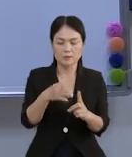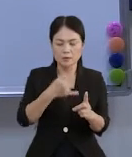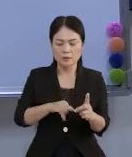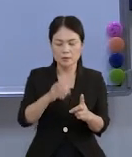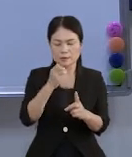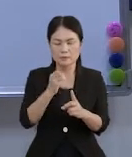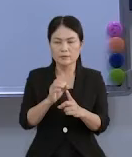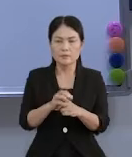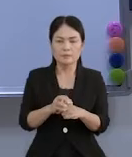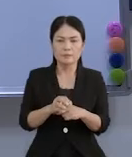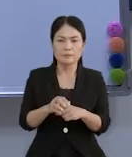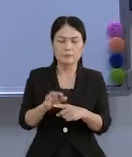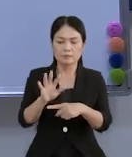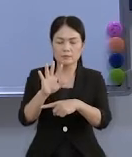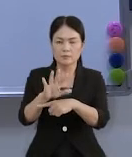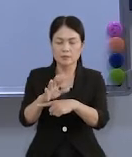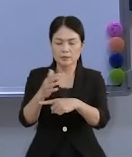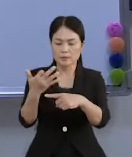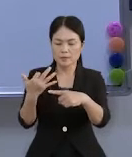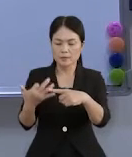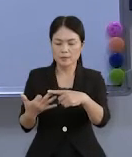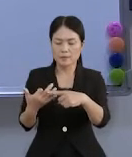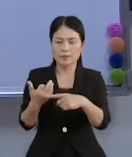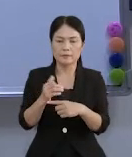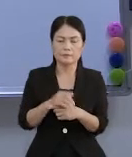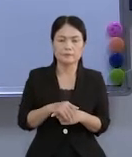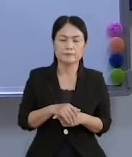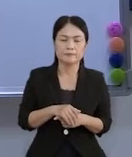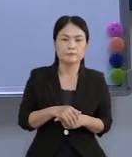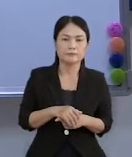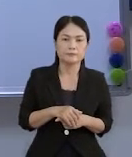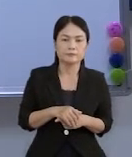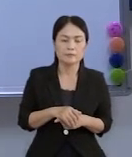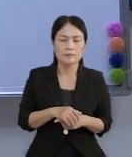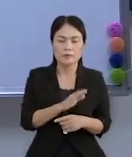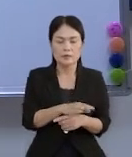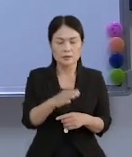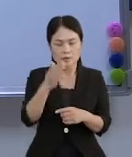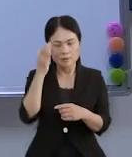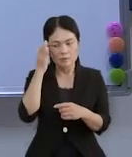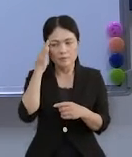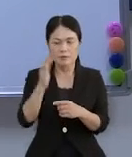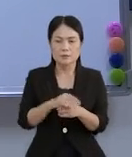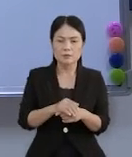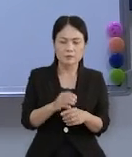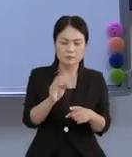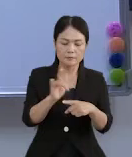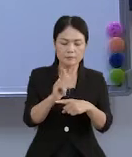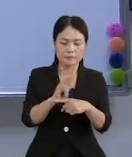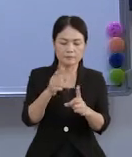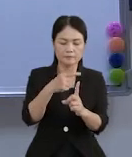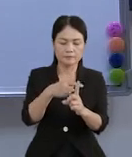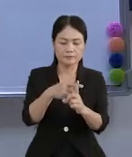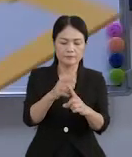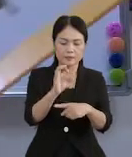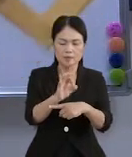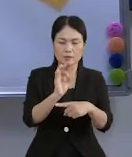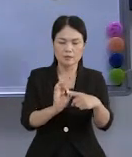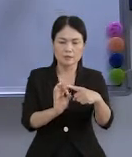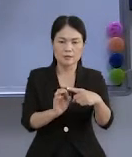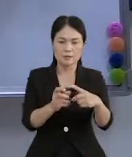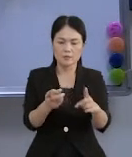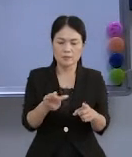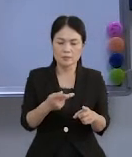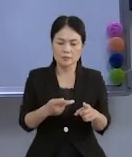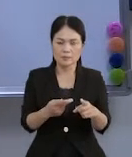nhảm o phạm phía phạm bấy chà chẳng cột đằng hái đằng bấy phương bảo mạng vị thị bộ bảo phía để miền phía bài